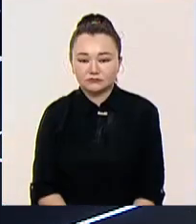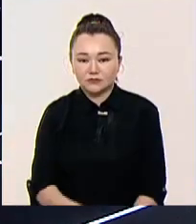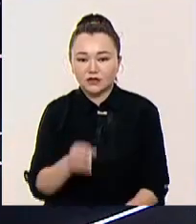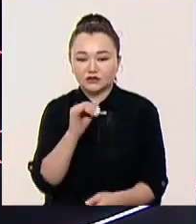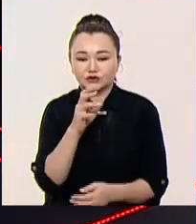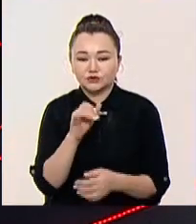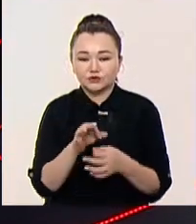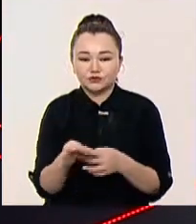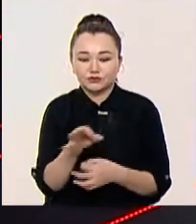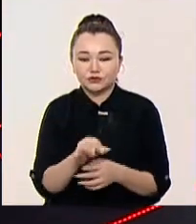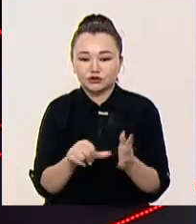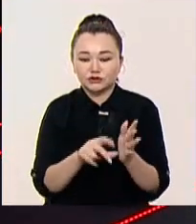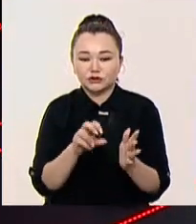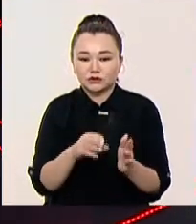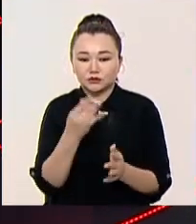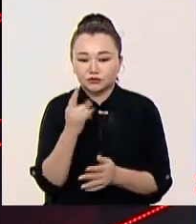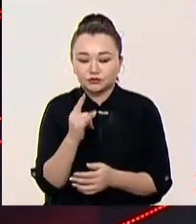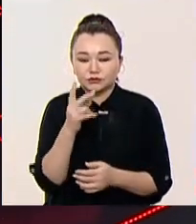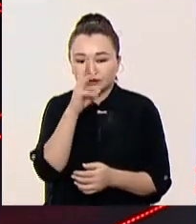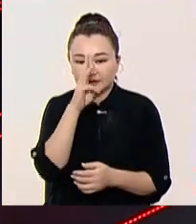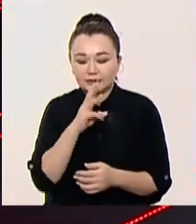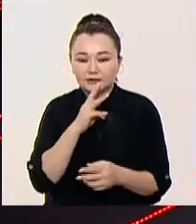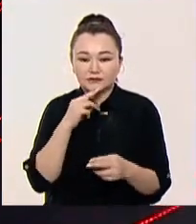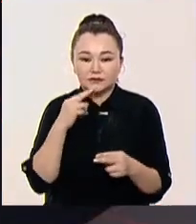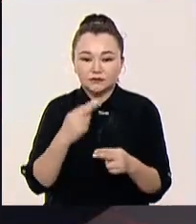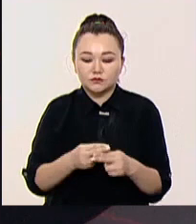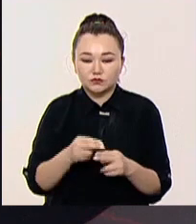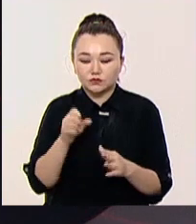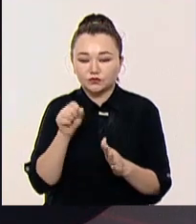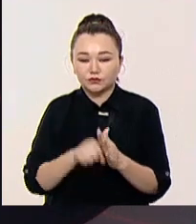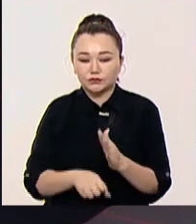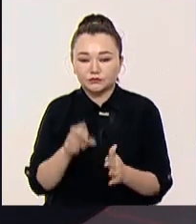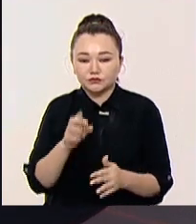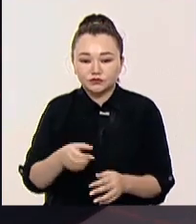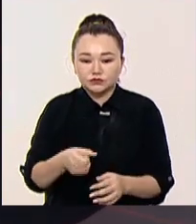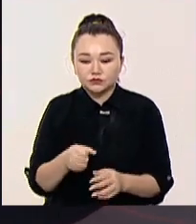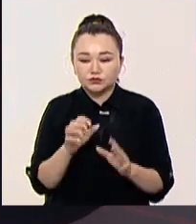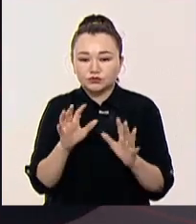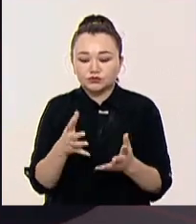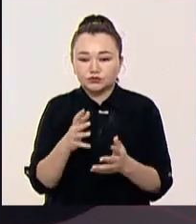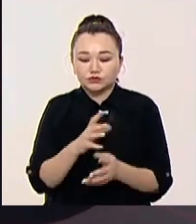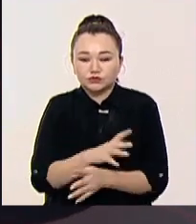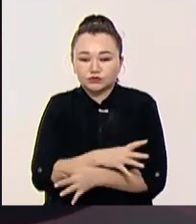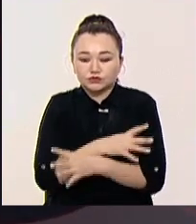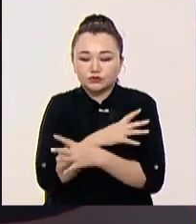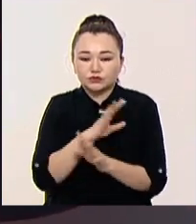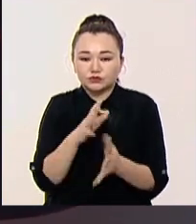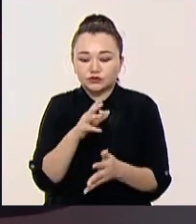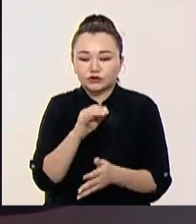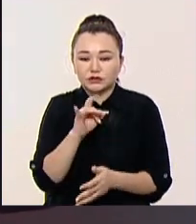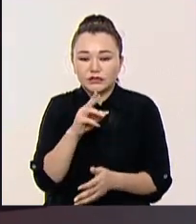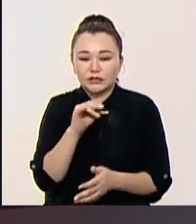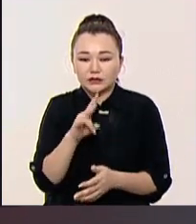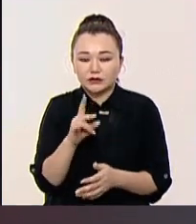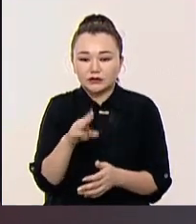Жетісу облысында 6 жастағы бала 3 айлық қарындасын пышақтап өлтірді. Жан түршігерлік оқиға Жаркентте болған. Ал